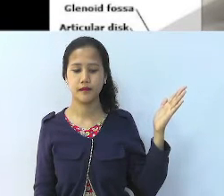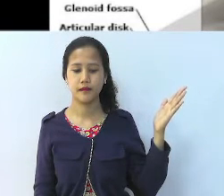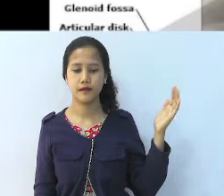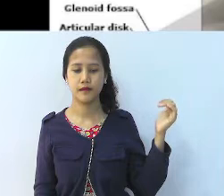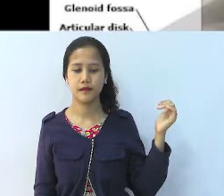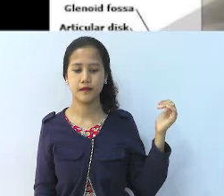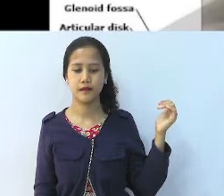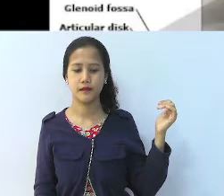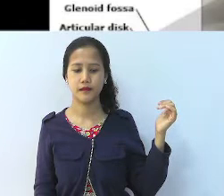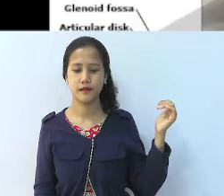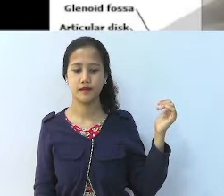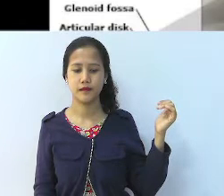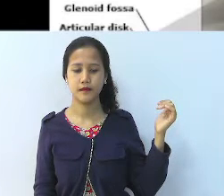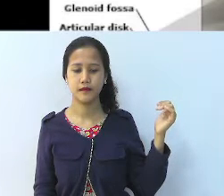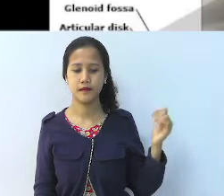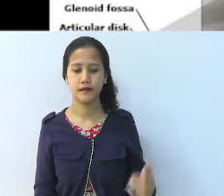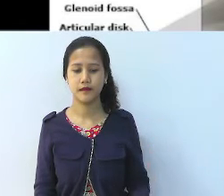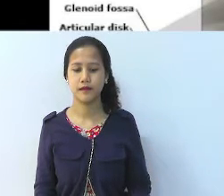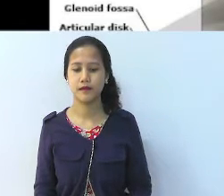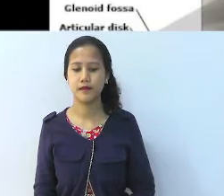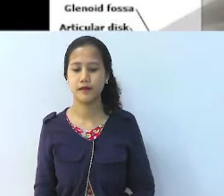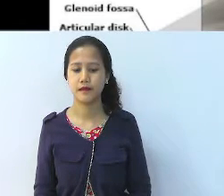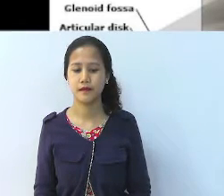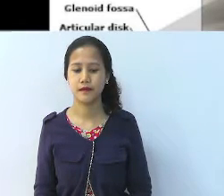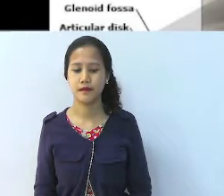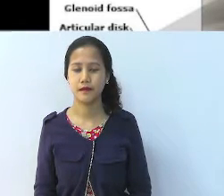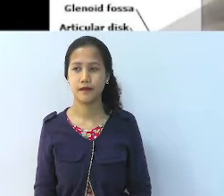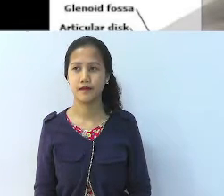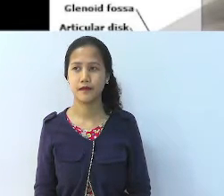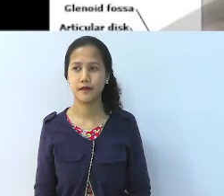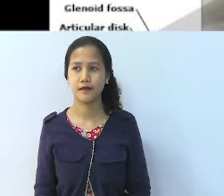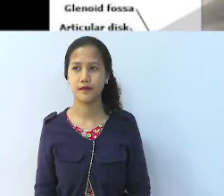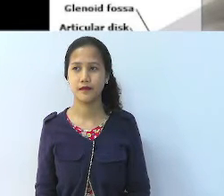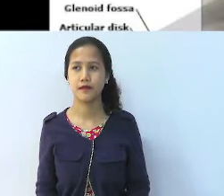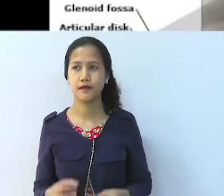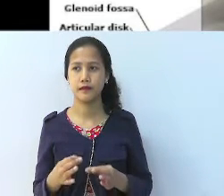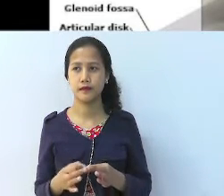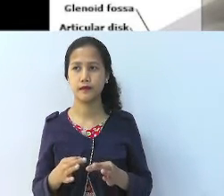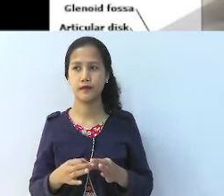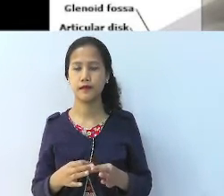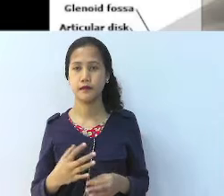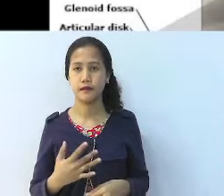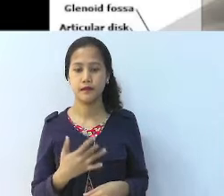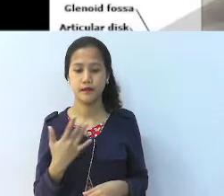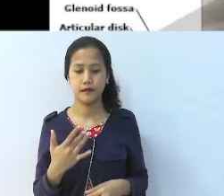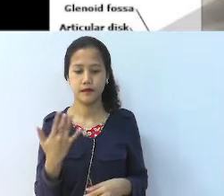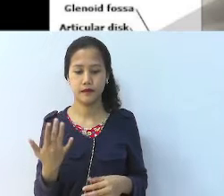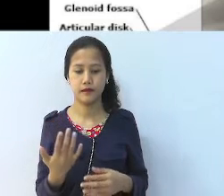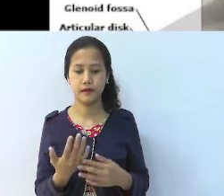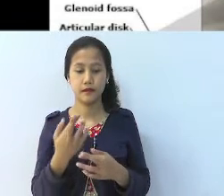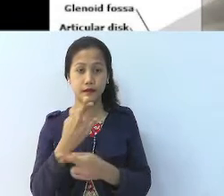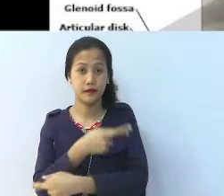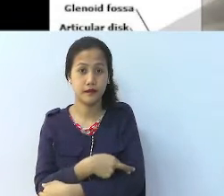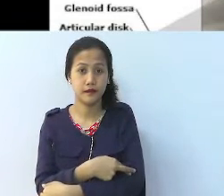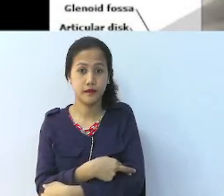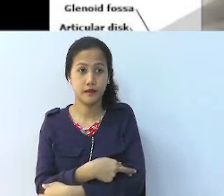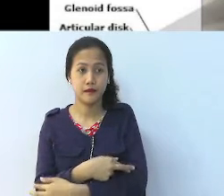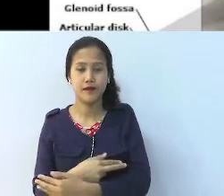pwede rin po dito. Yan. Muscle po natin dito, yung masseter. Yung una po